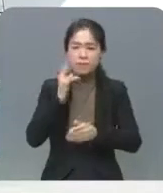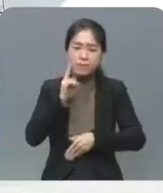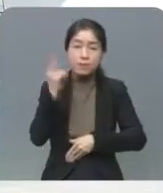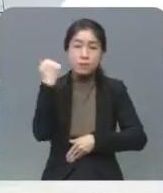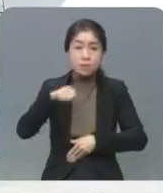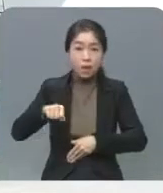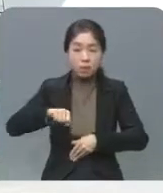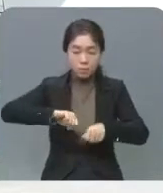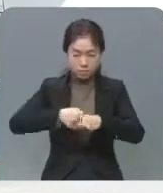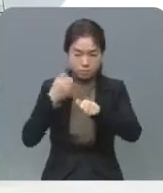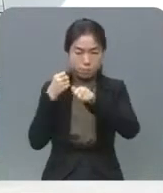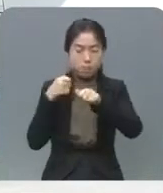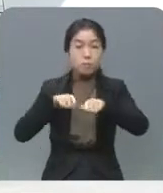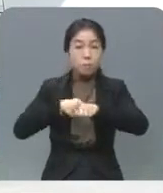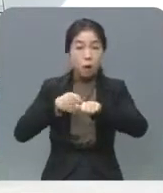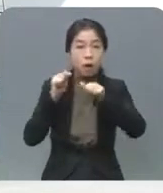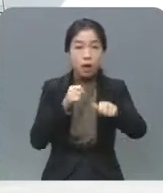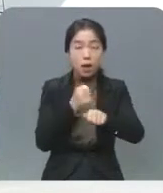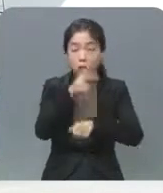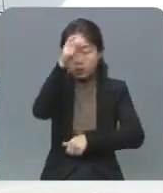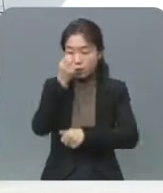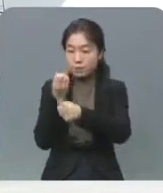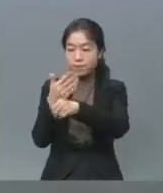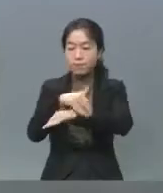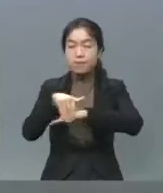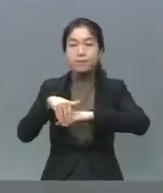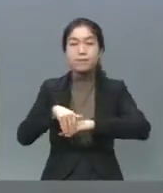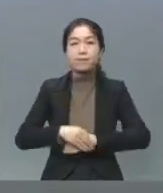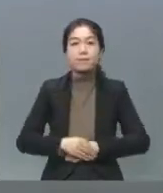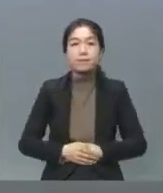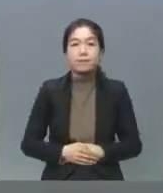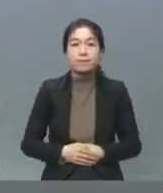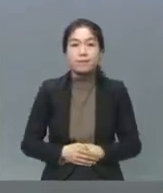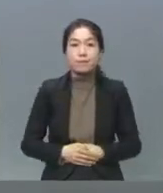사항은 행정 처분과 함께 경찰에 수사 의뢰할 방침입니다.